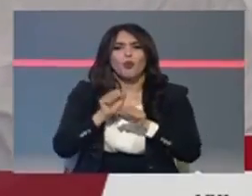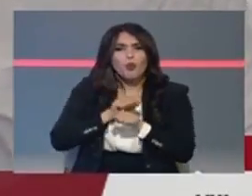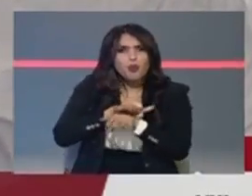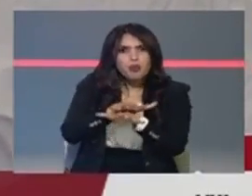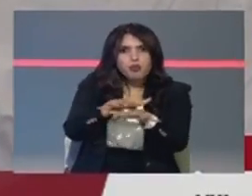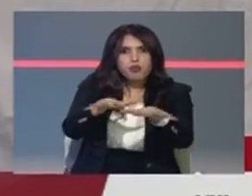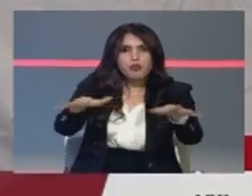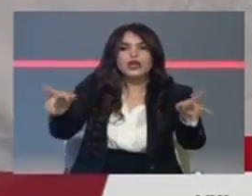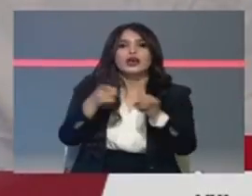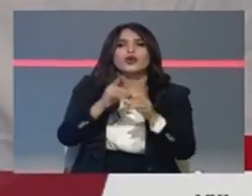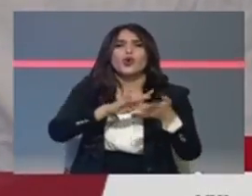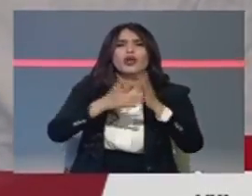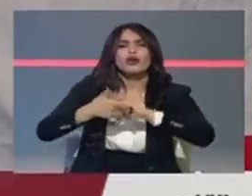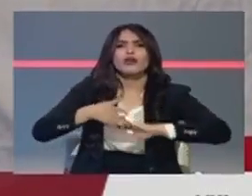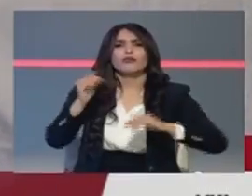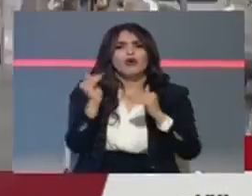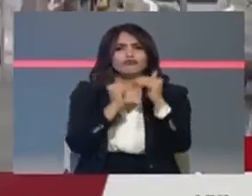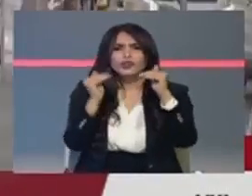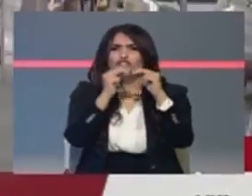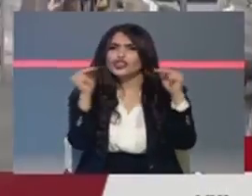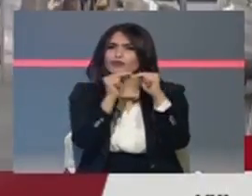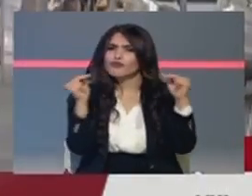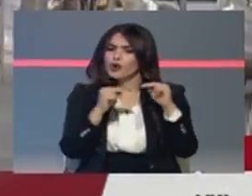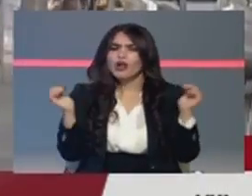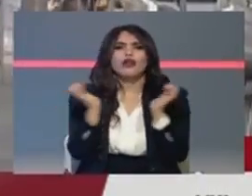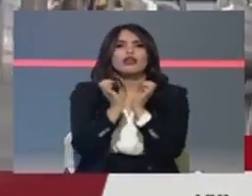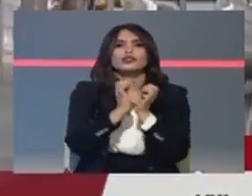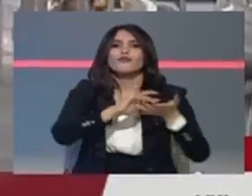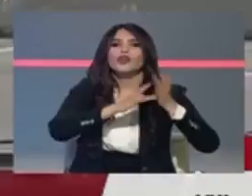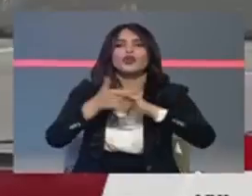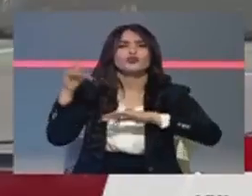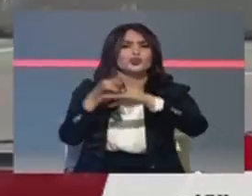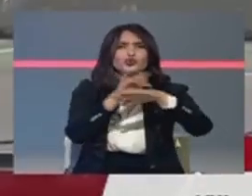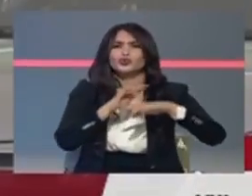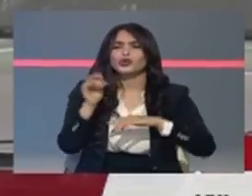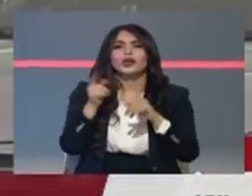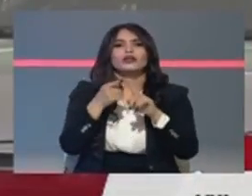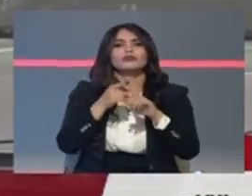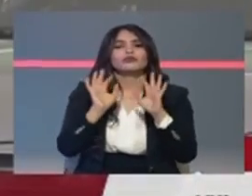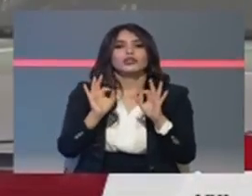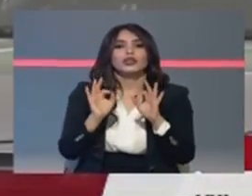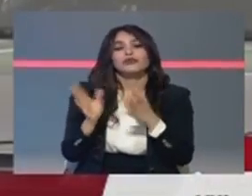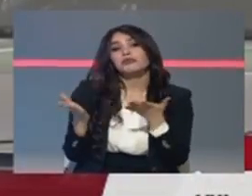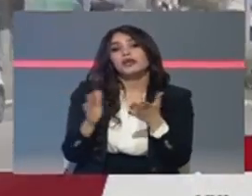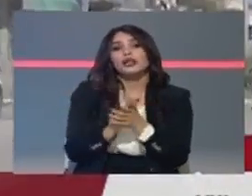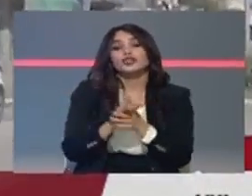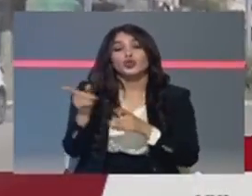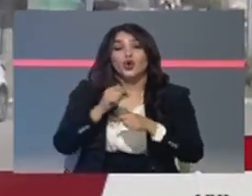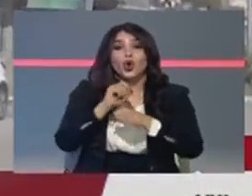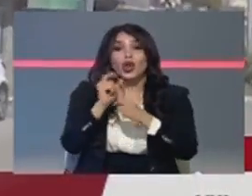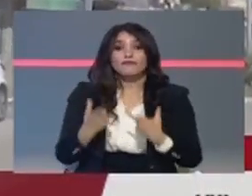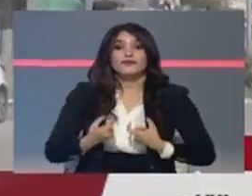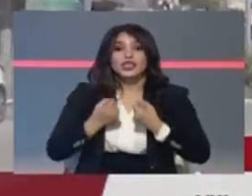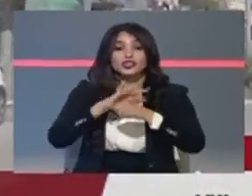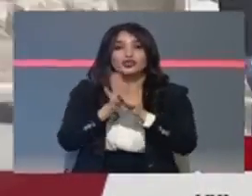انتشاره بين كافة الطبقات الاجتماعية بمختلف مكوناتها ومكاناتها الاعتبارية، بأن الفيروس لا